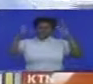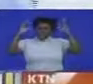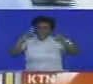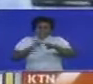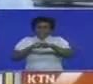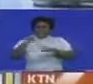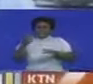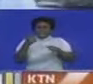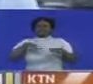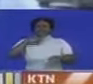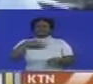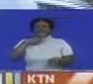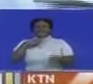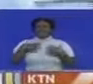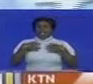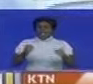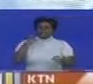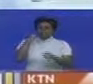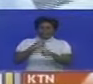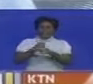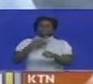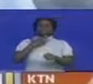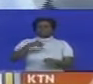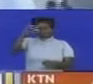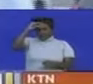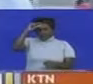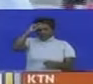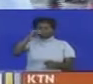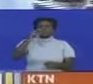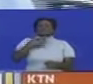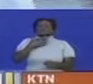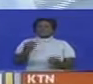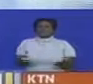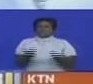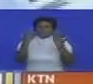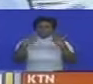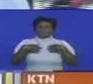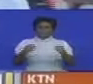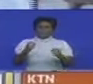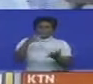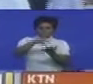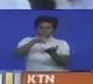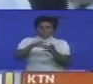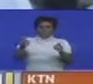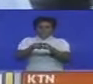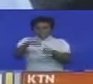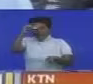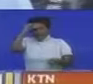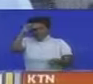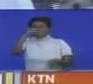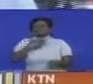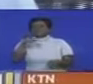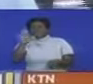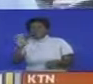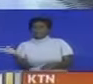dying. Huku wahudumu wa afya wakitaka serikali yainishe masala ya afya chini ya ugatuzi wa sheria, na kwa upande wake serikali wakitaka warejee